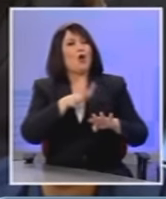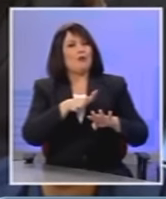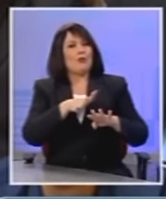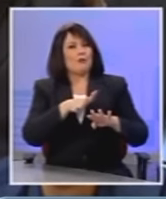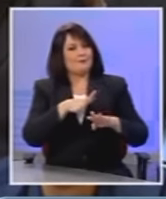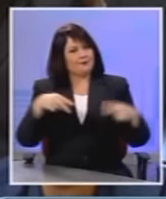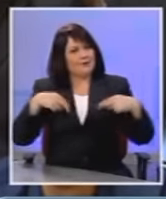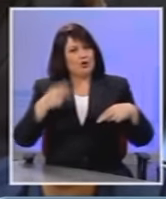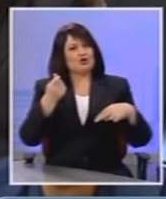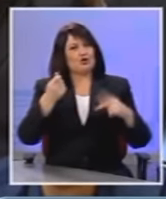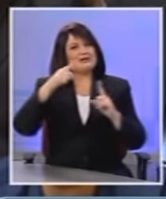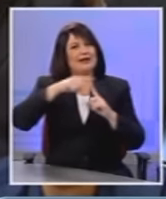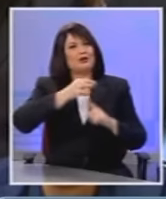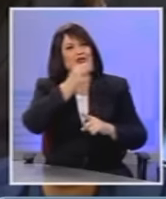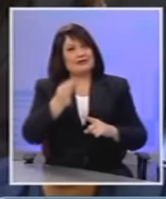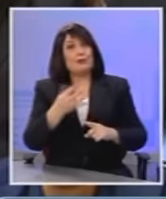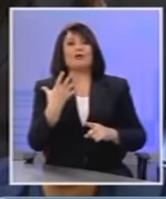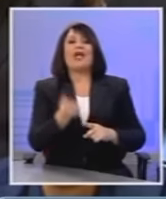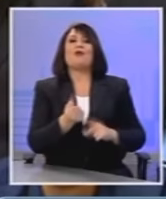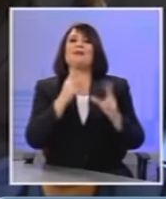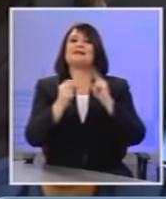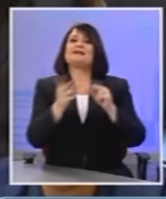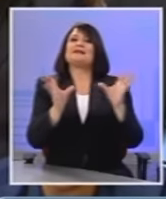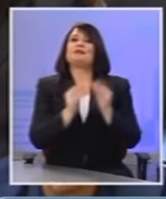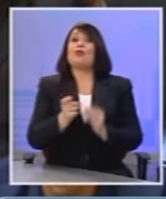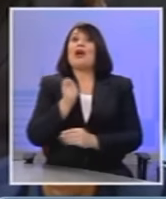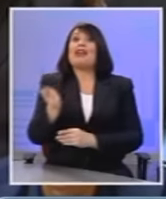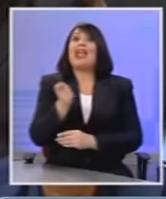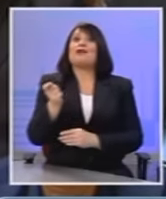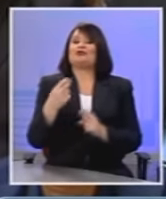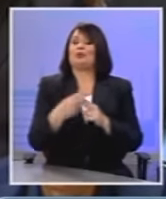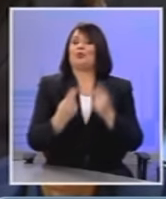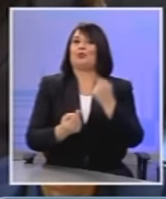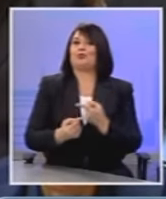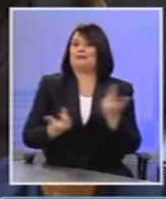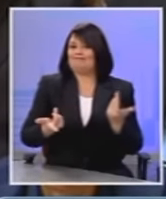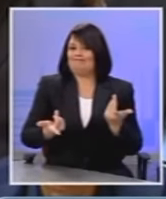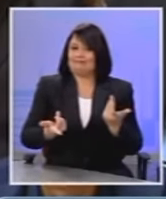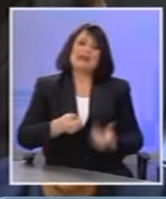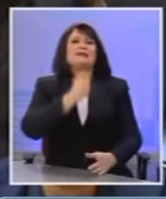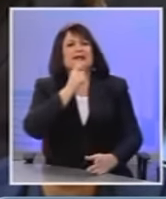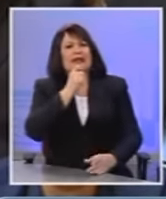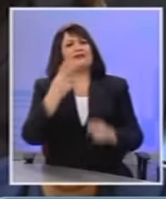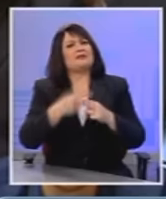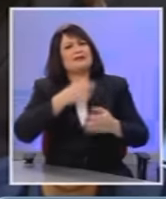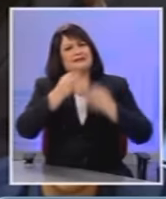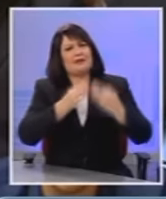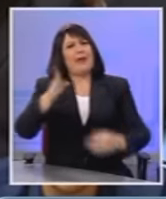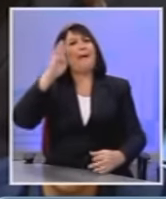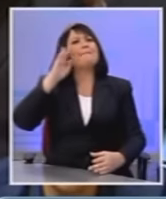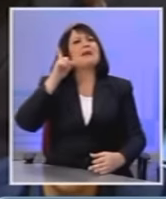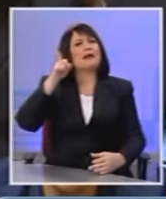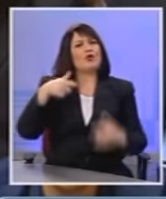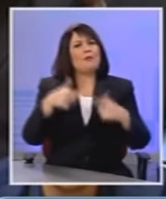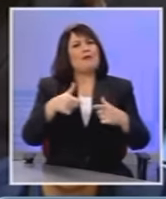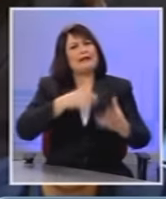Υπουργός των Οικονομικών, ο κύριος Τσακαλώτος, και σε συνεντεύξεις του, αλλά και σε επίσημες δηλώσεις του στο Αμερικανικό